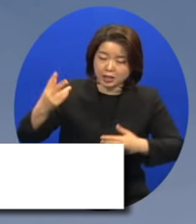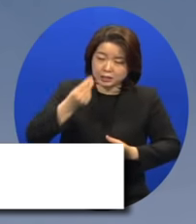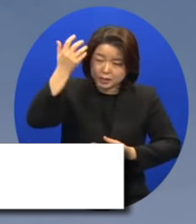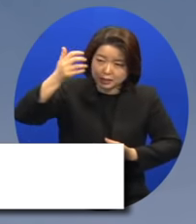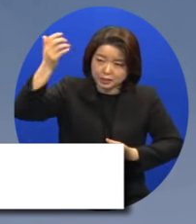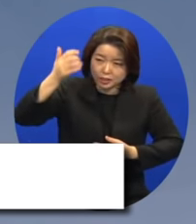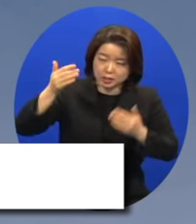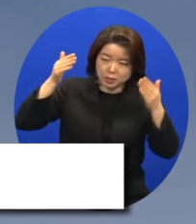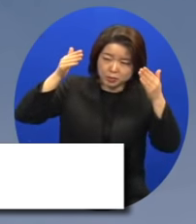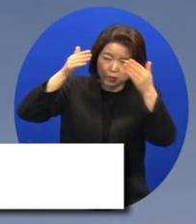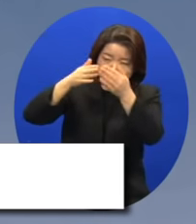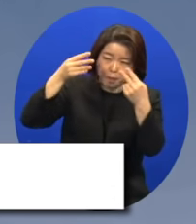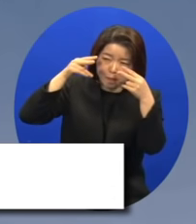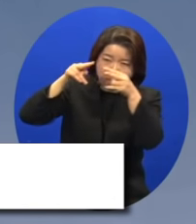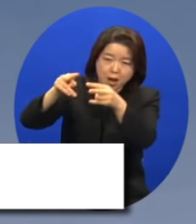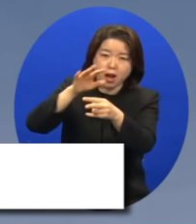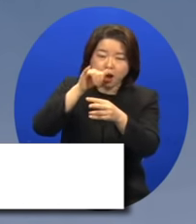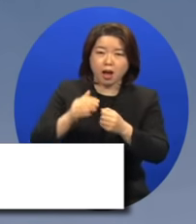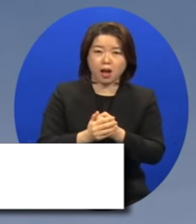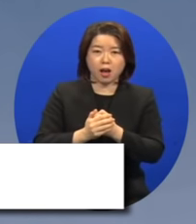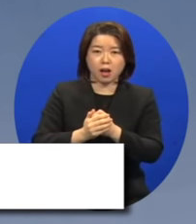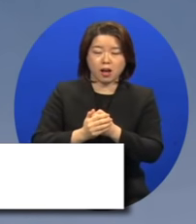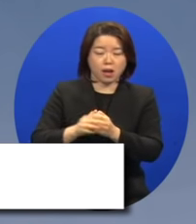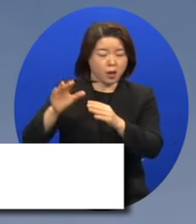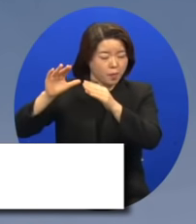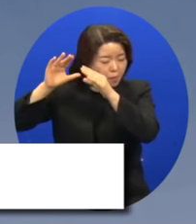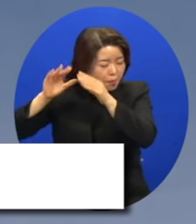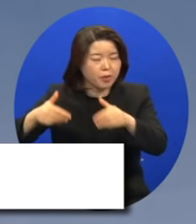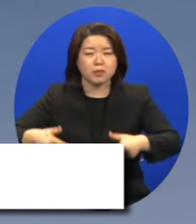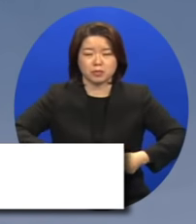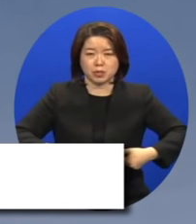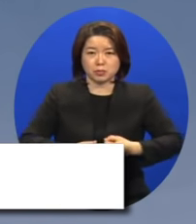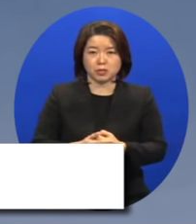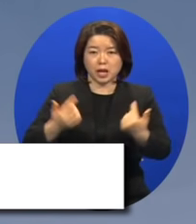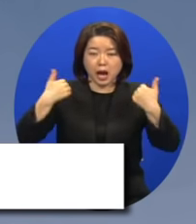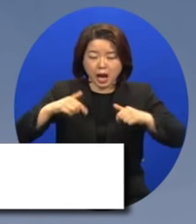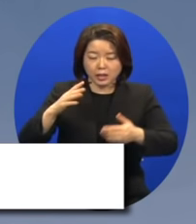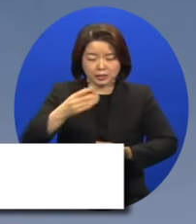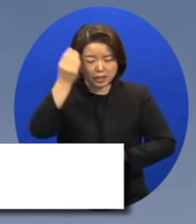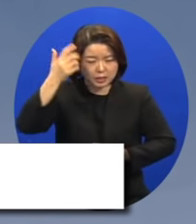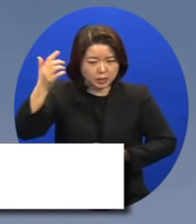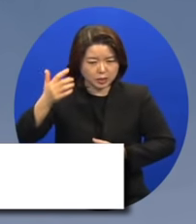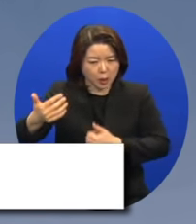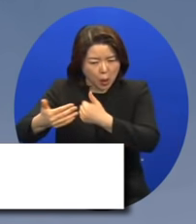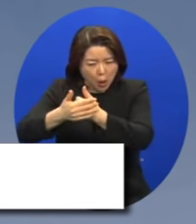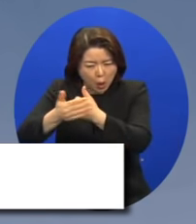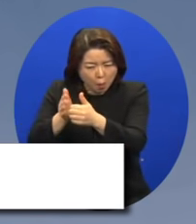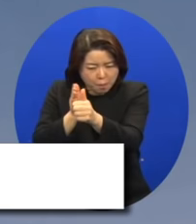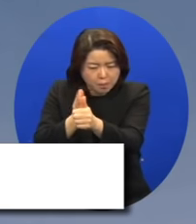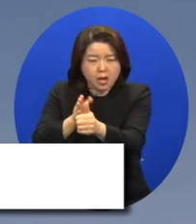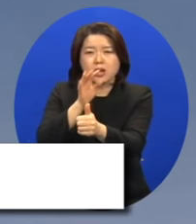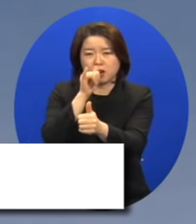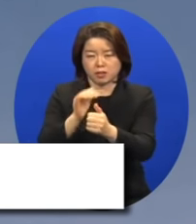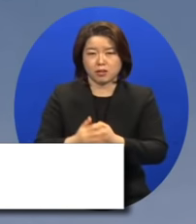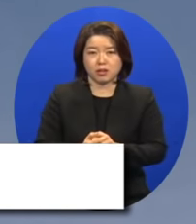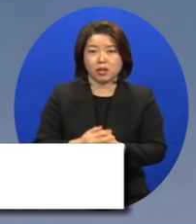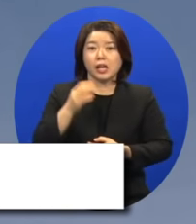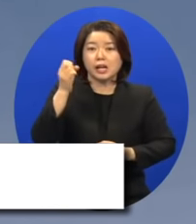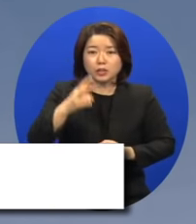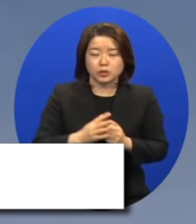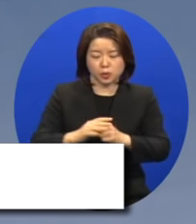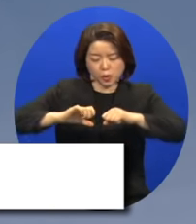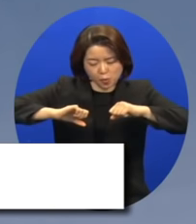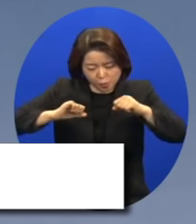집중해야합니다 .우리는성령의음성에귀기울여야합니다 .우리는언제나성령의도움을구해야합니다 .그리고